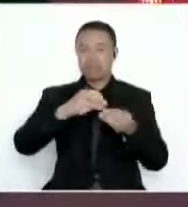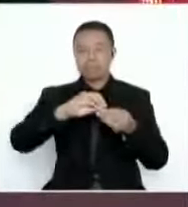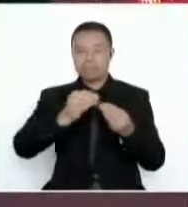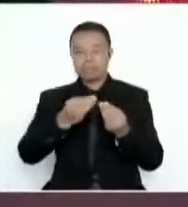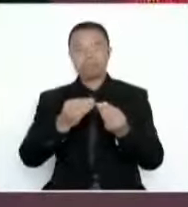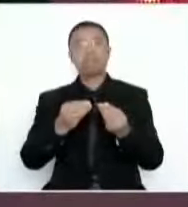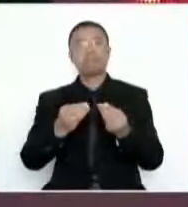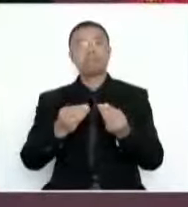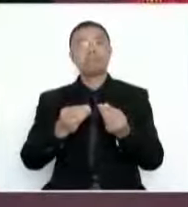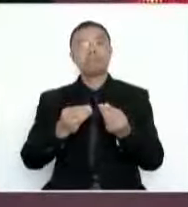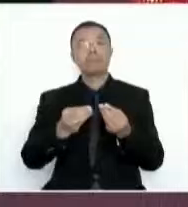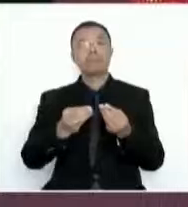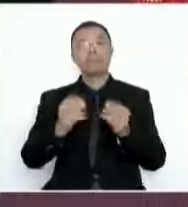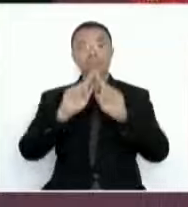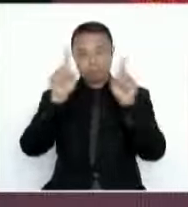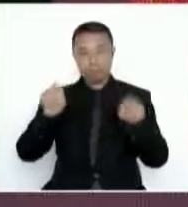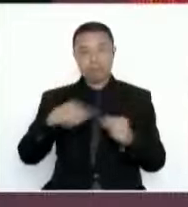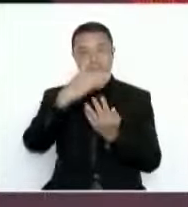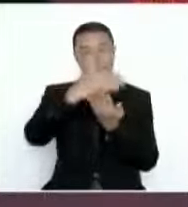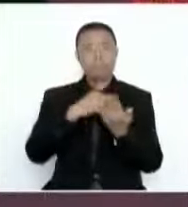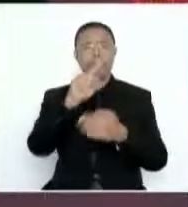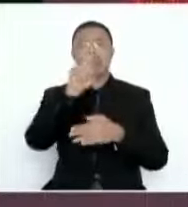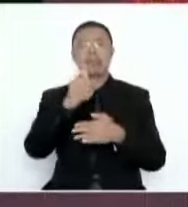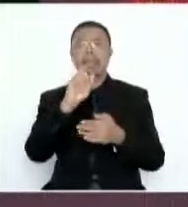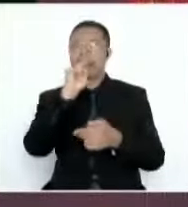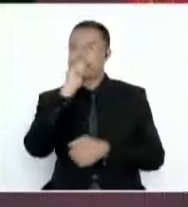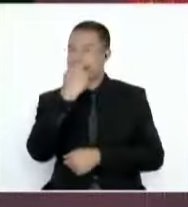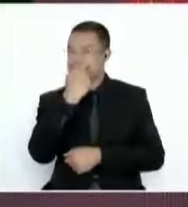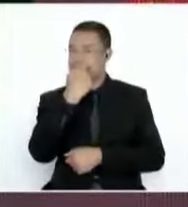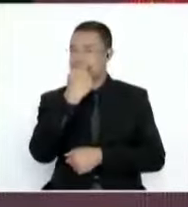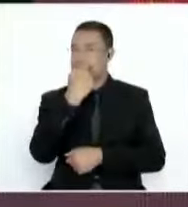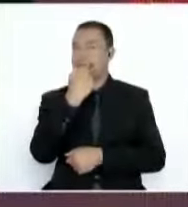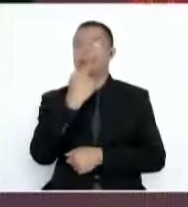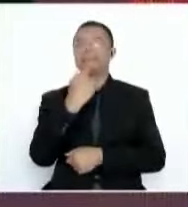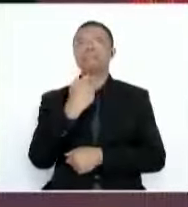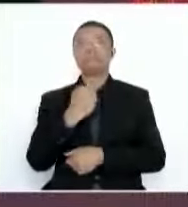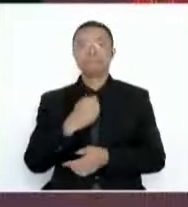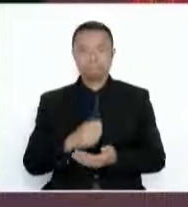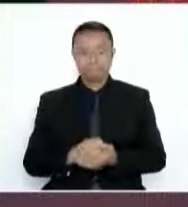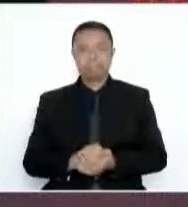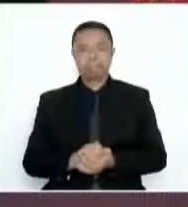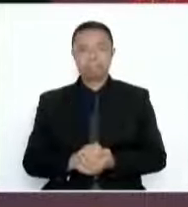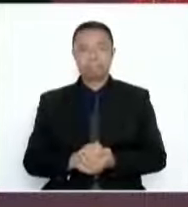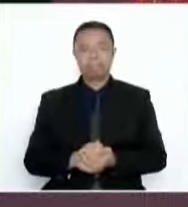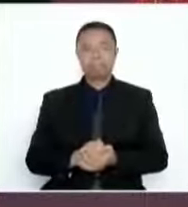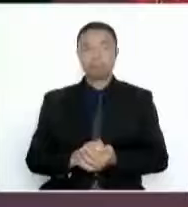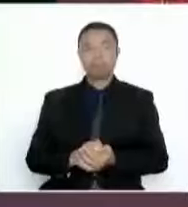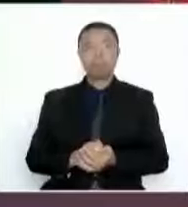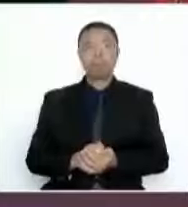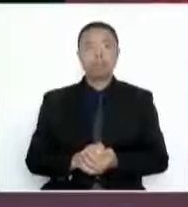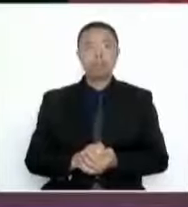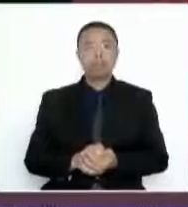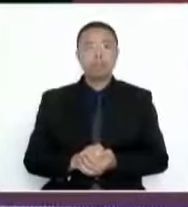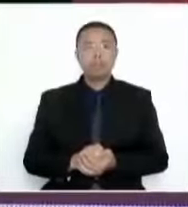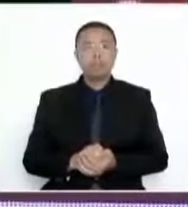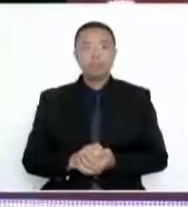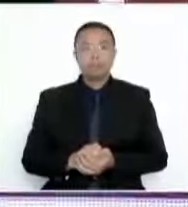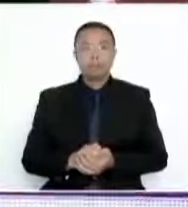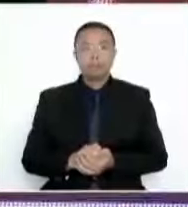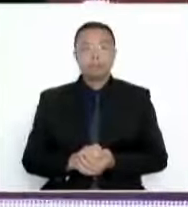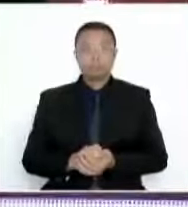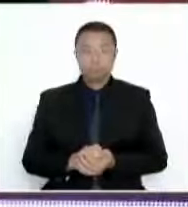kerahasiaan pertanyaan yang telah disusun oleh para panelis terjaga dengan baik